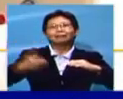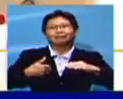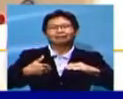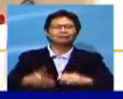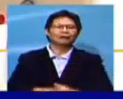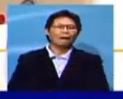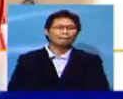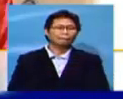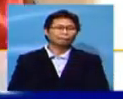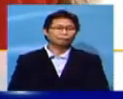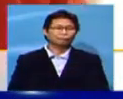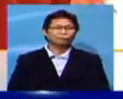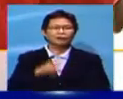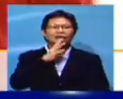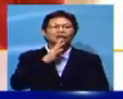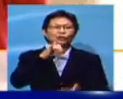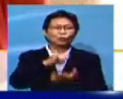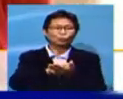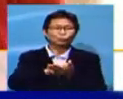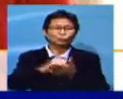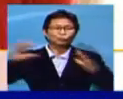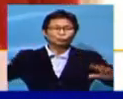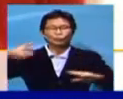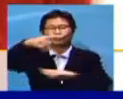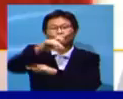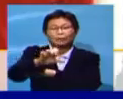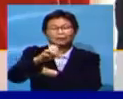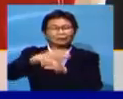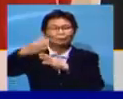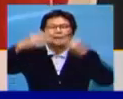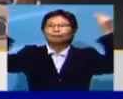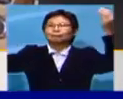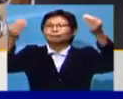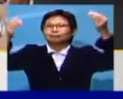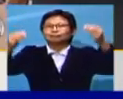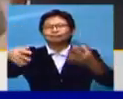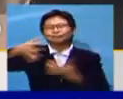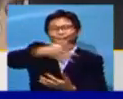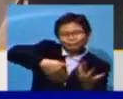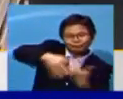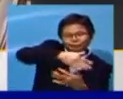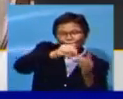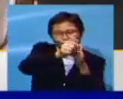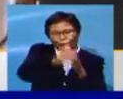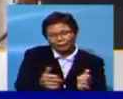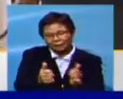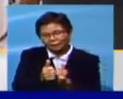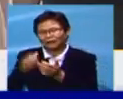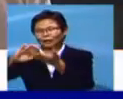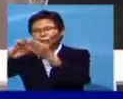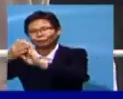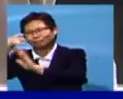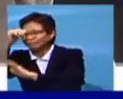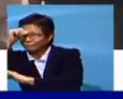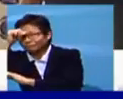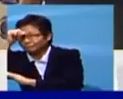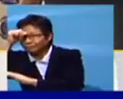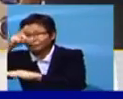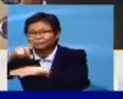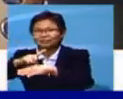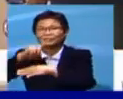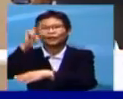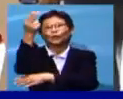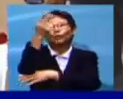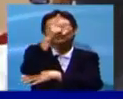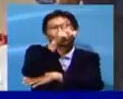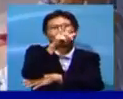keganasan beliau menyatakannya pada sidang media selepas Majlis ramah mesra pemimpin bersama komuniti India di Hutan